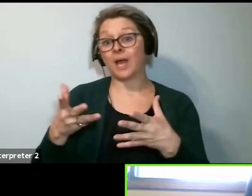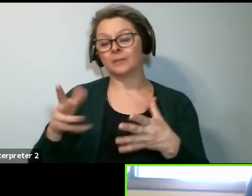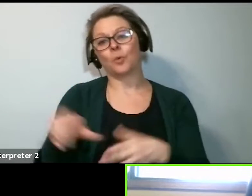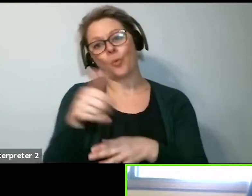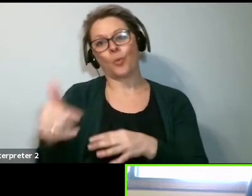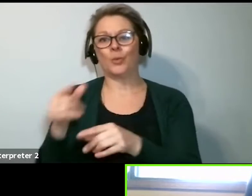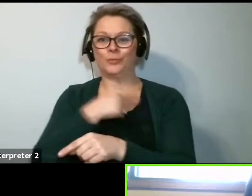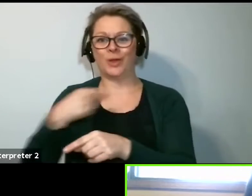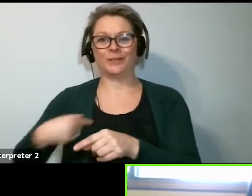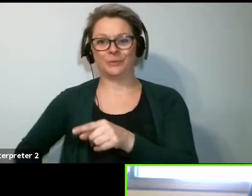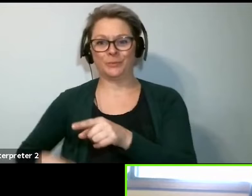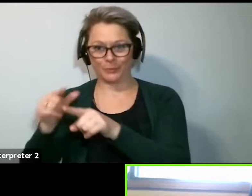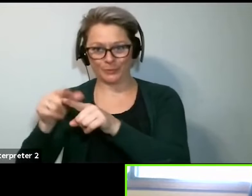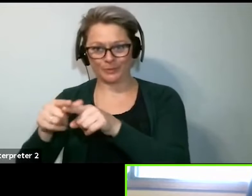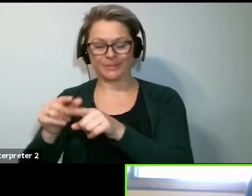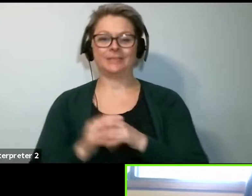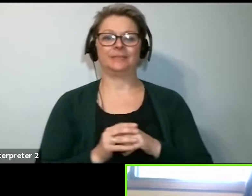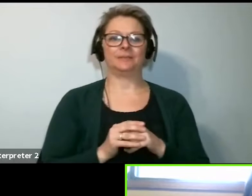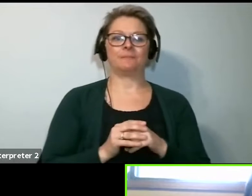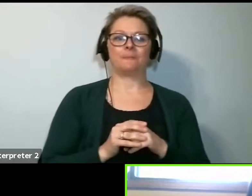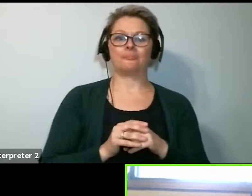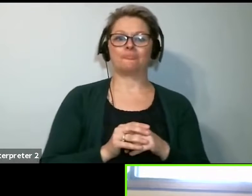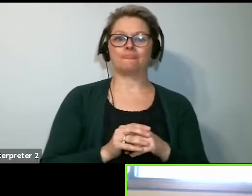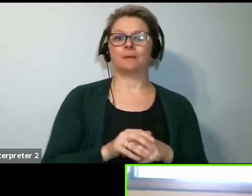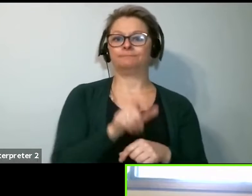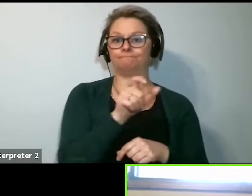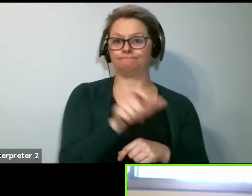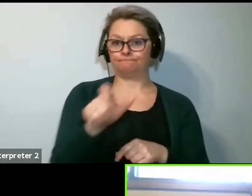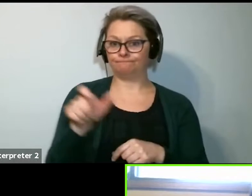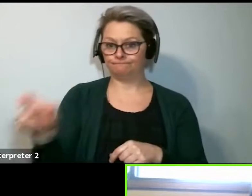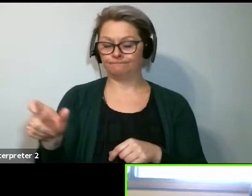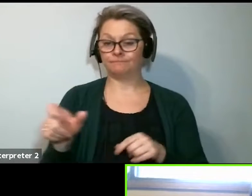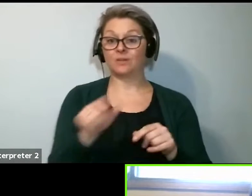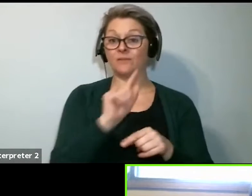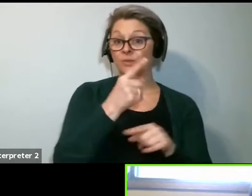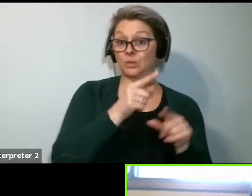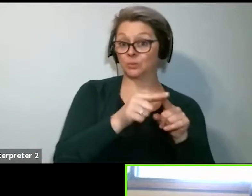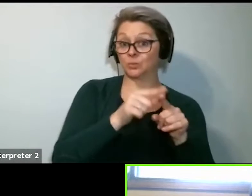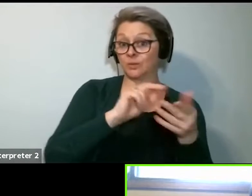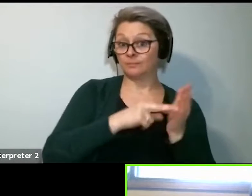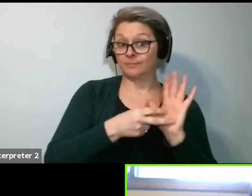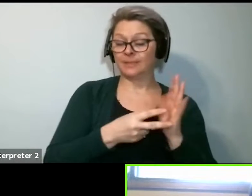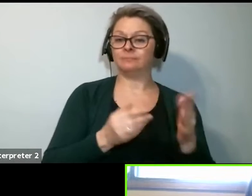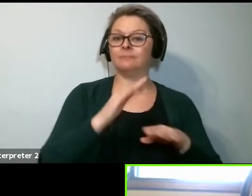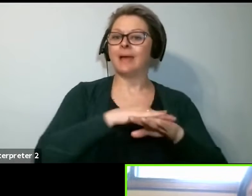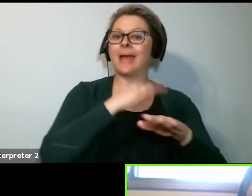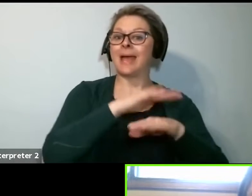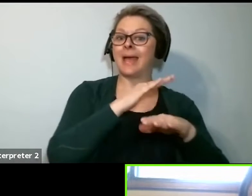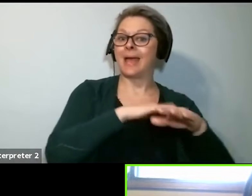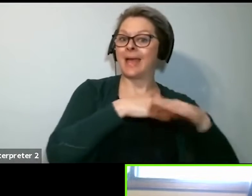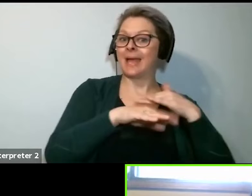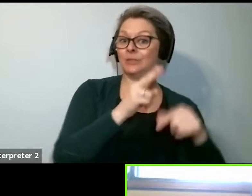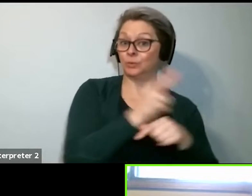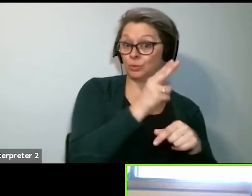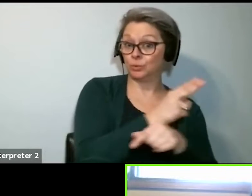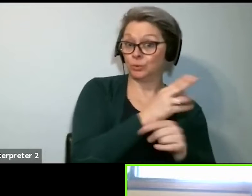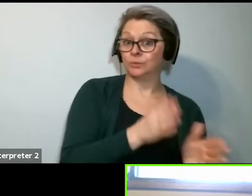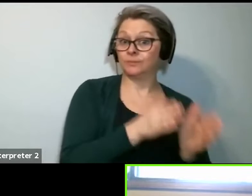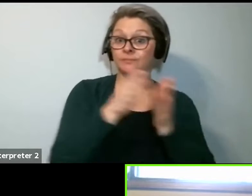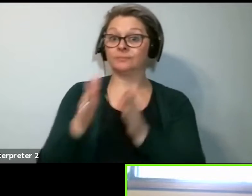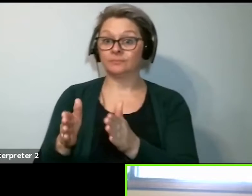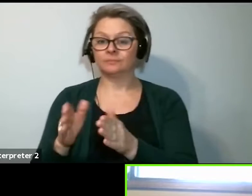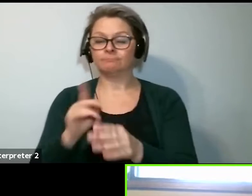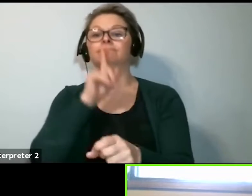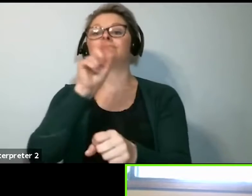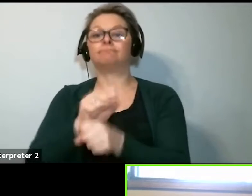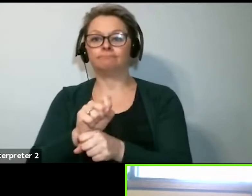椅. 手动 means hand operated, and 轮椅 is literally